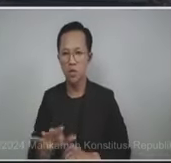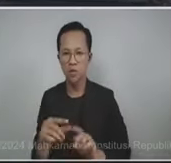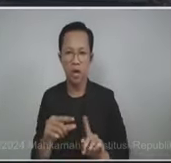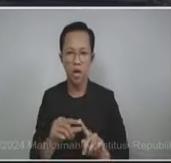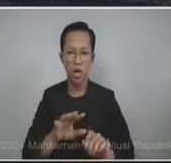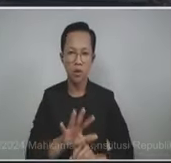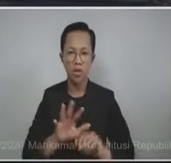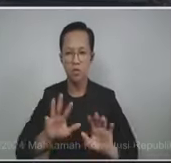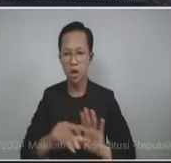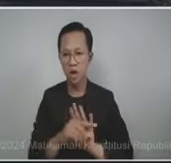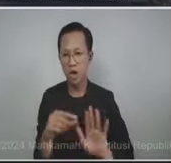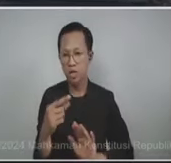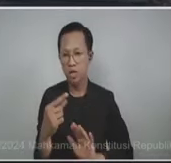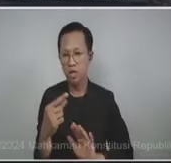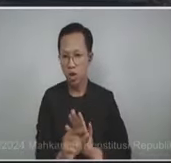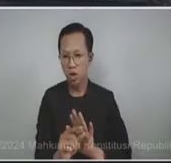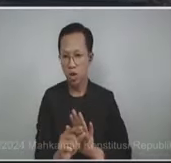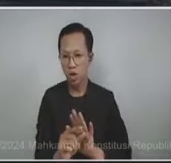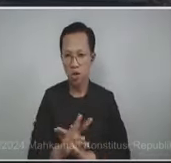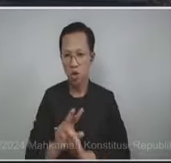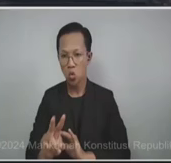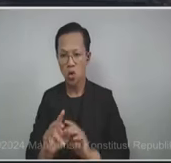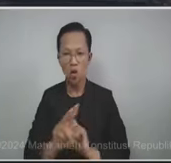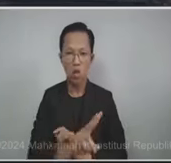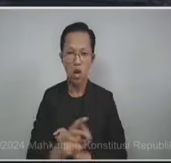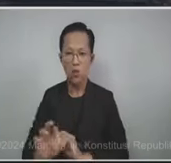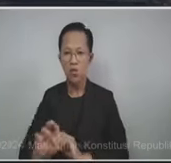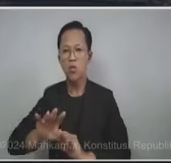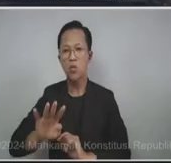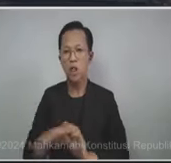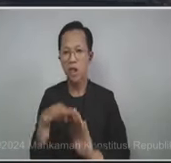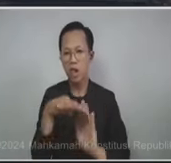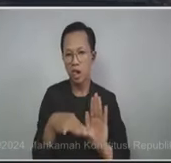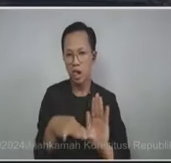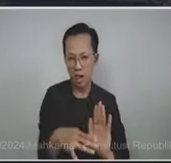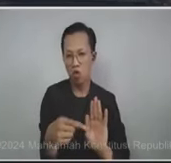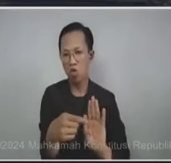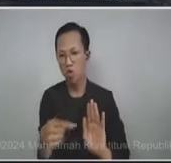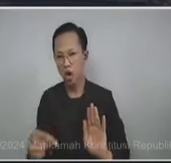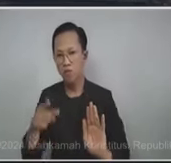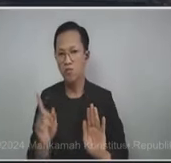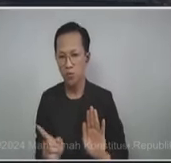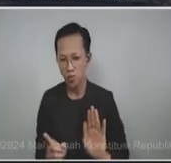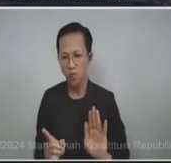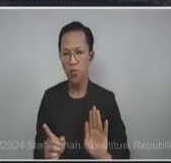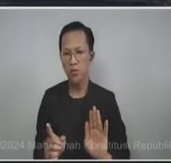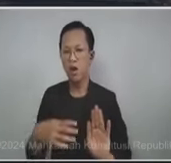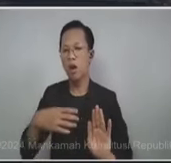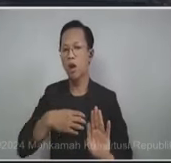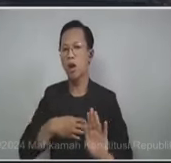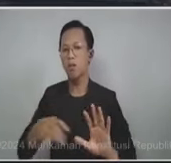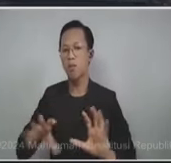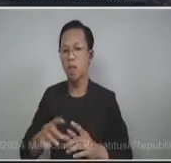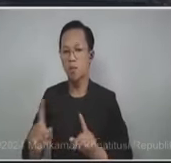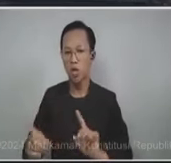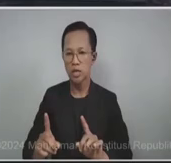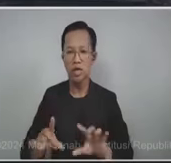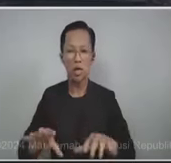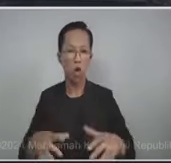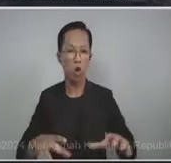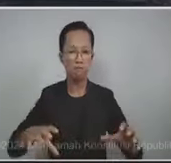undang-undang 3224 inkonstitusional karena telah membatasi sekaligus menegasikan hak partai poliltik atau gabungan partai politik yang